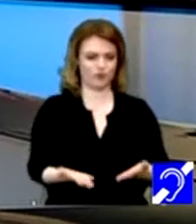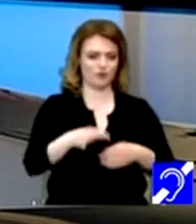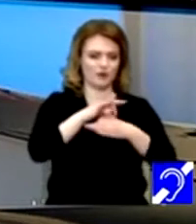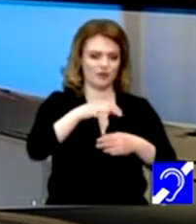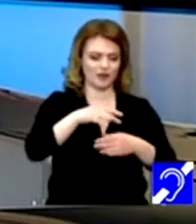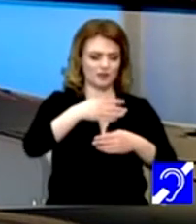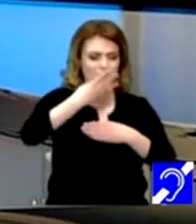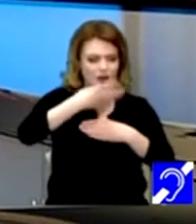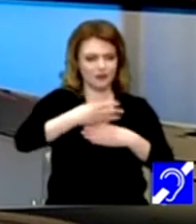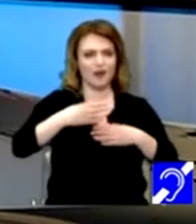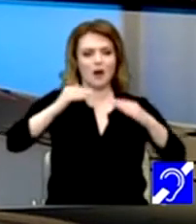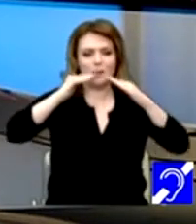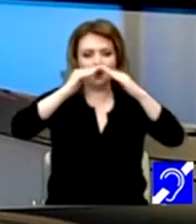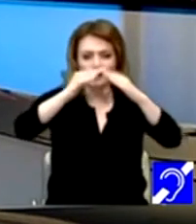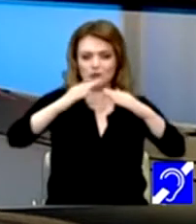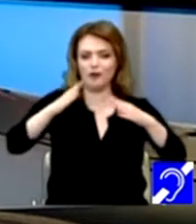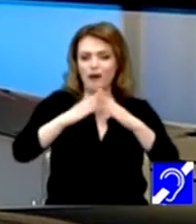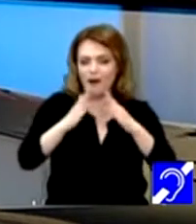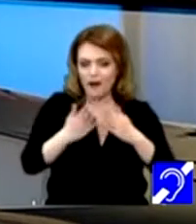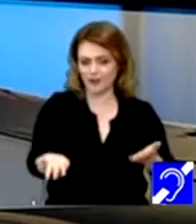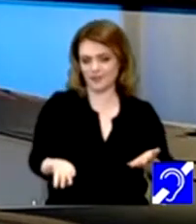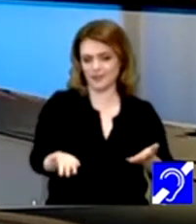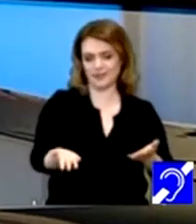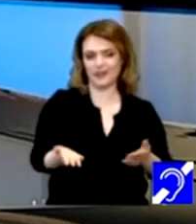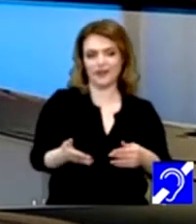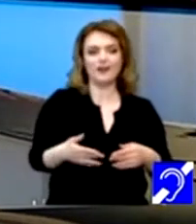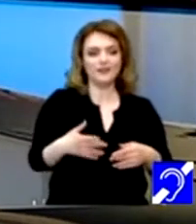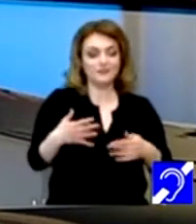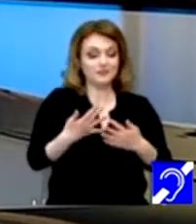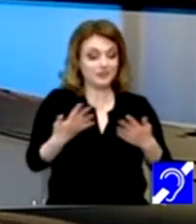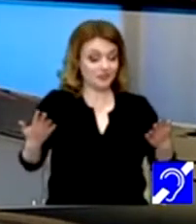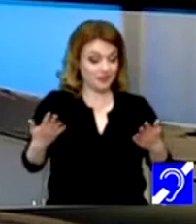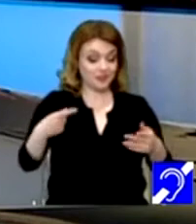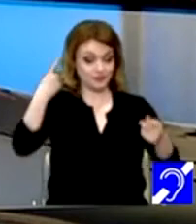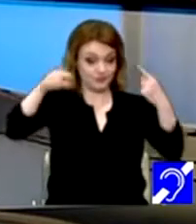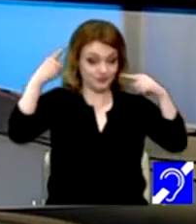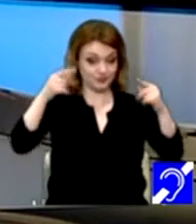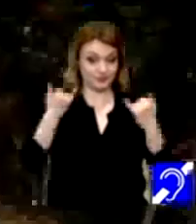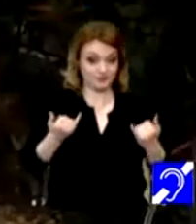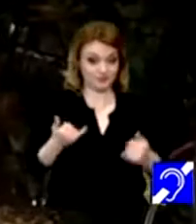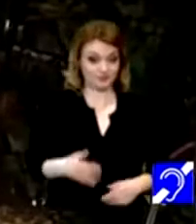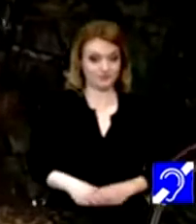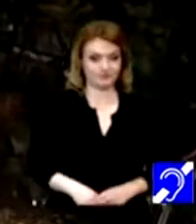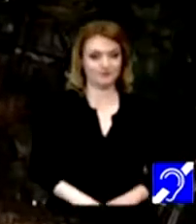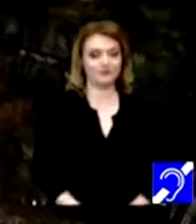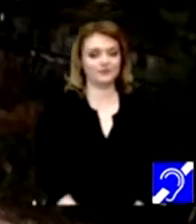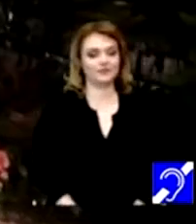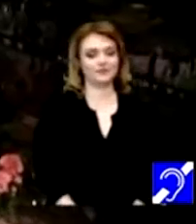în curțile caselor, pe acoperișuri, iar uneori trimit chiar mesageri robotizați la domiciliu.